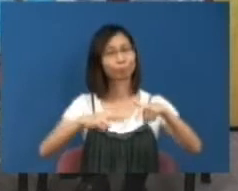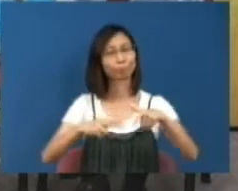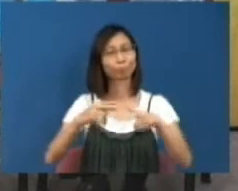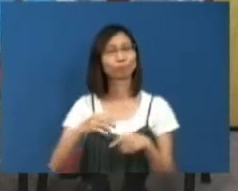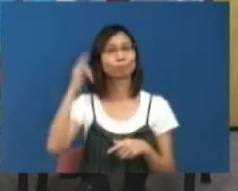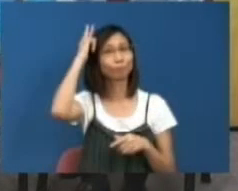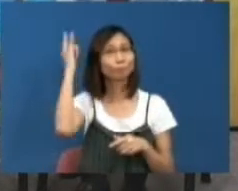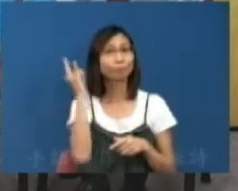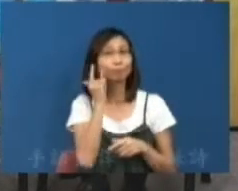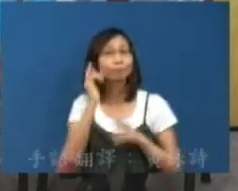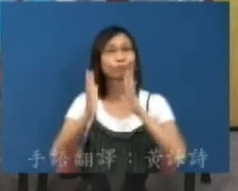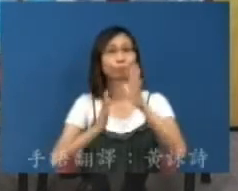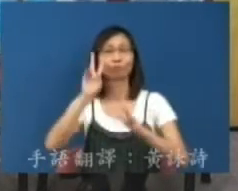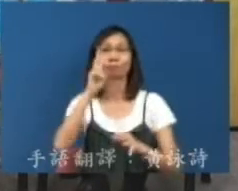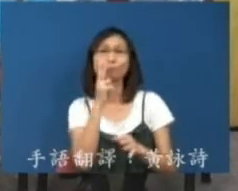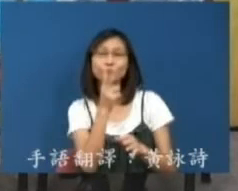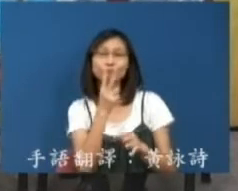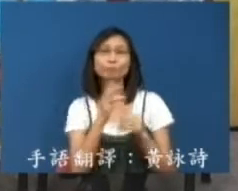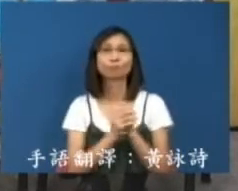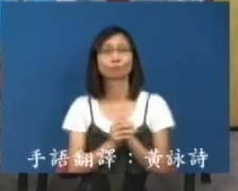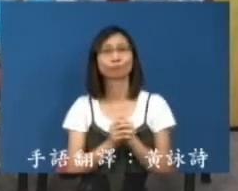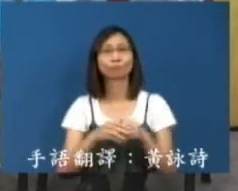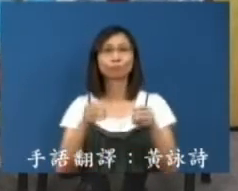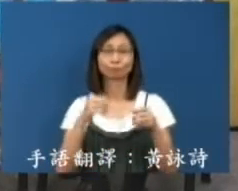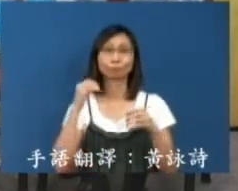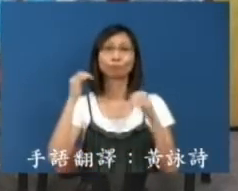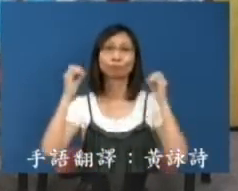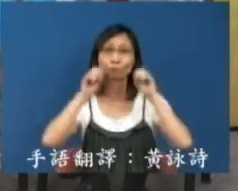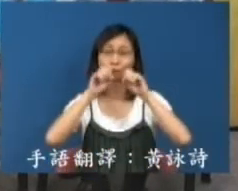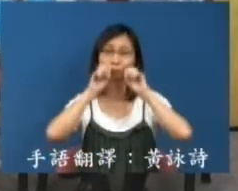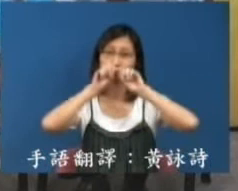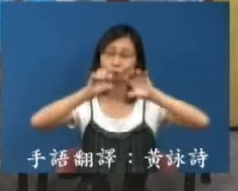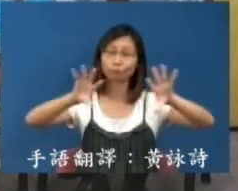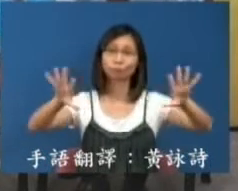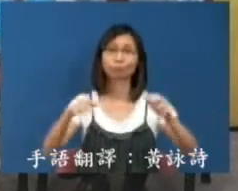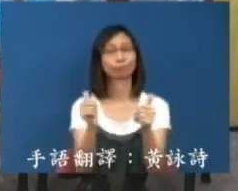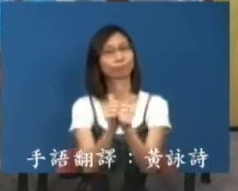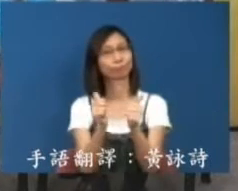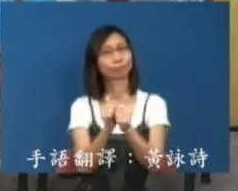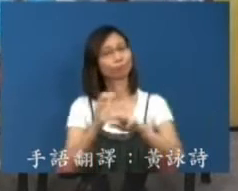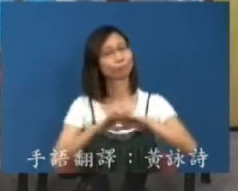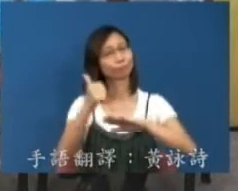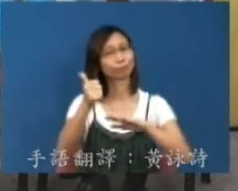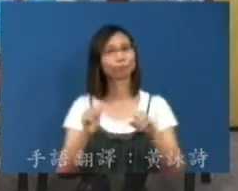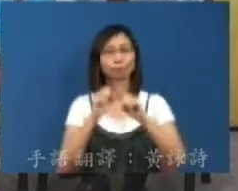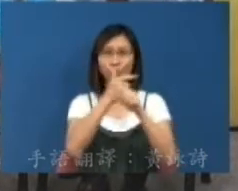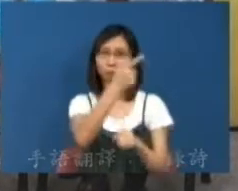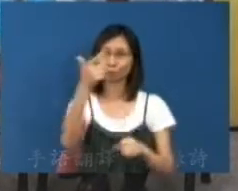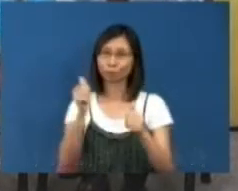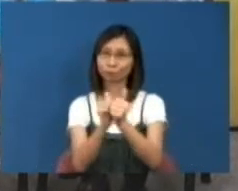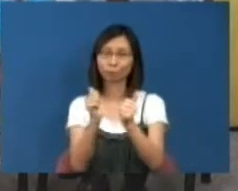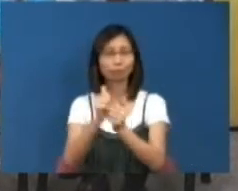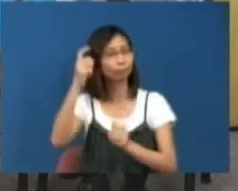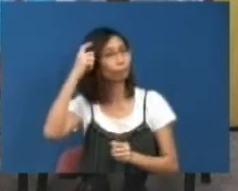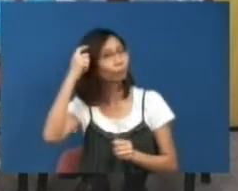社幫我哋做手語，將我哋嘅信息啊話俾我哋所有即係好朋友知，咁更多朋友知道我哋對